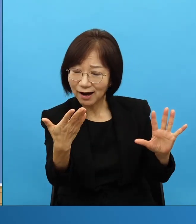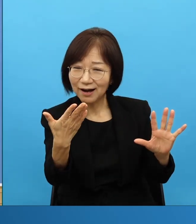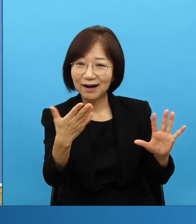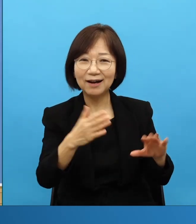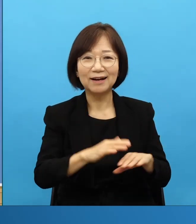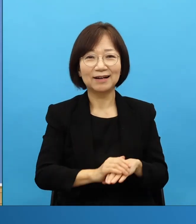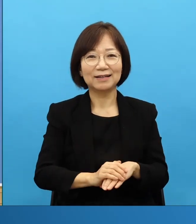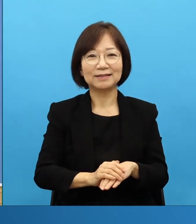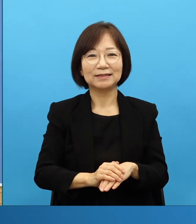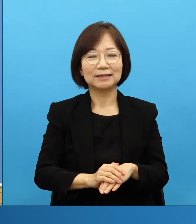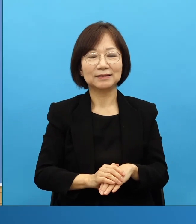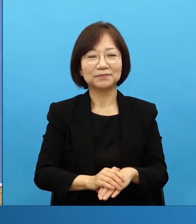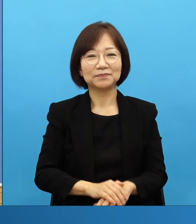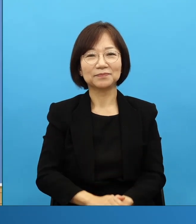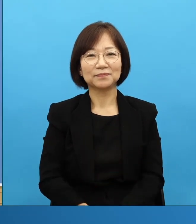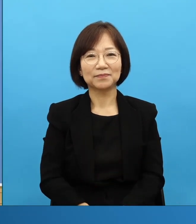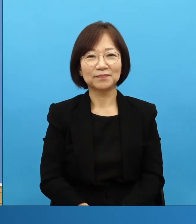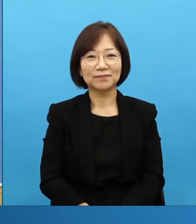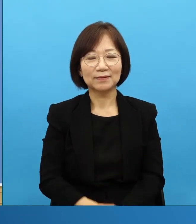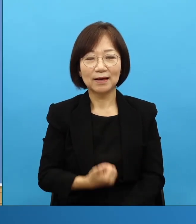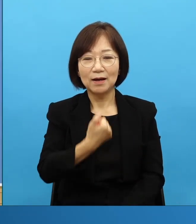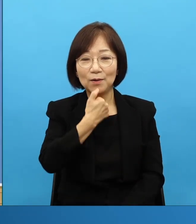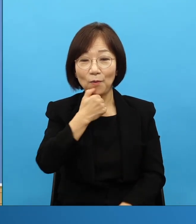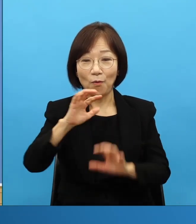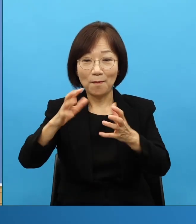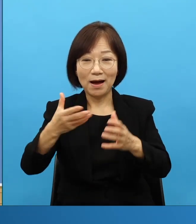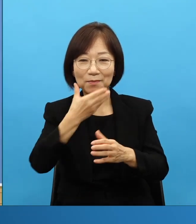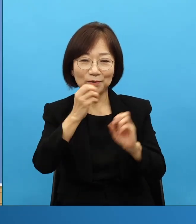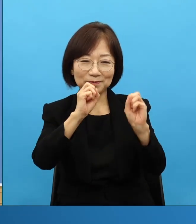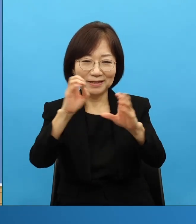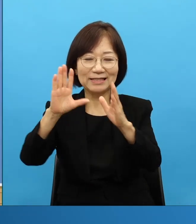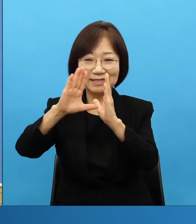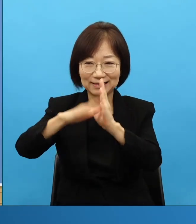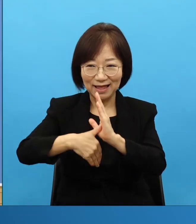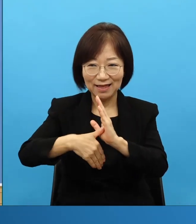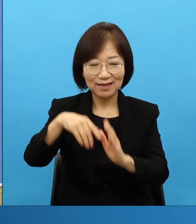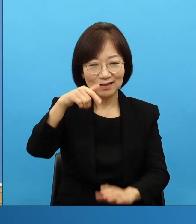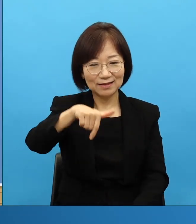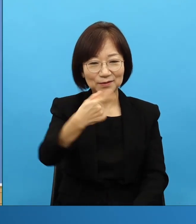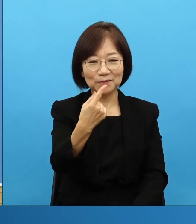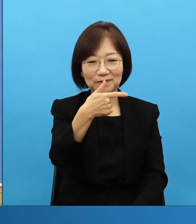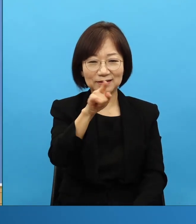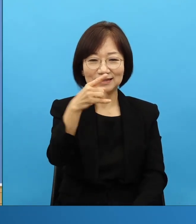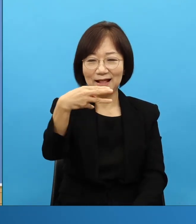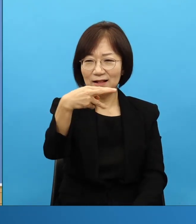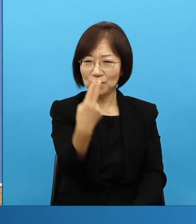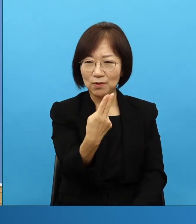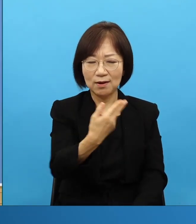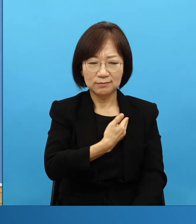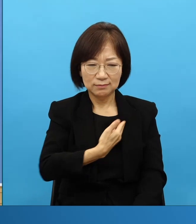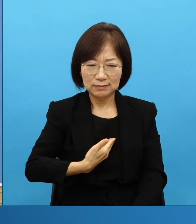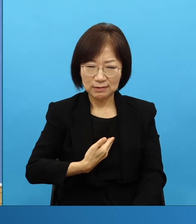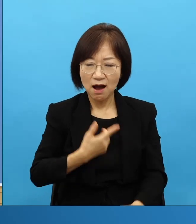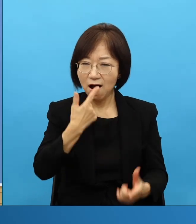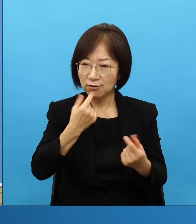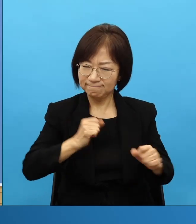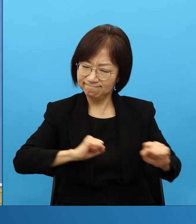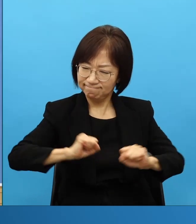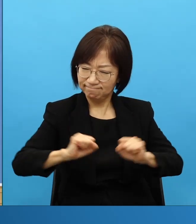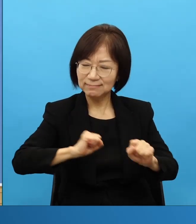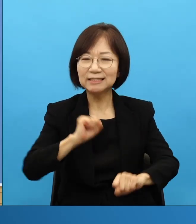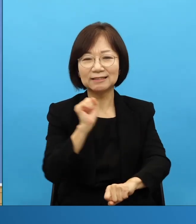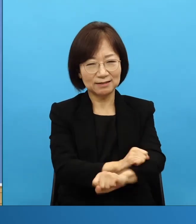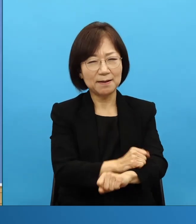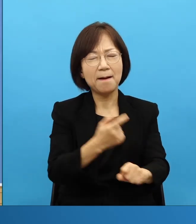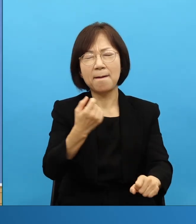would 표시 just 안 stay 냈겠죠. still? 그러나 제대로 제자에 가르쳤겠죠. I'm sure he didn't flaunt it around, but I'm sure he did his work in that position. 로마에서도 증거돼야